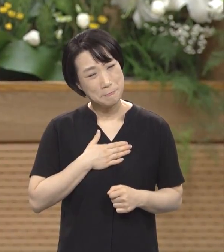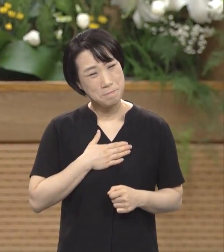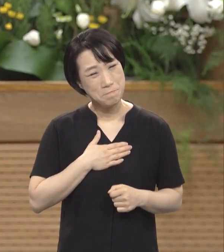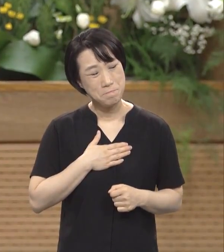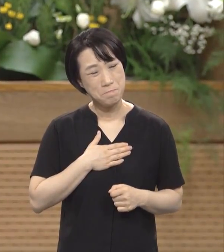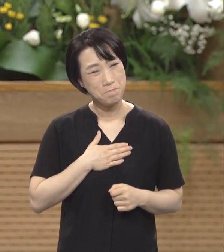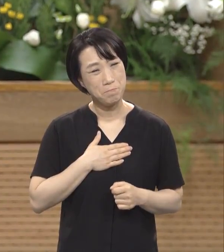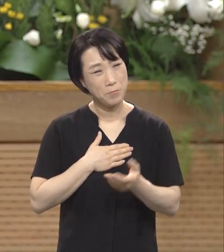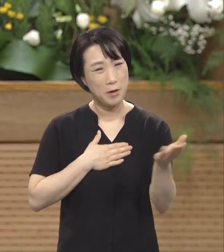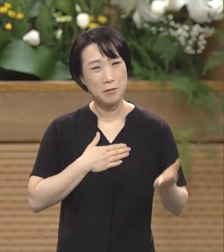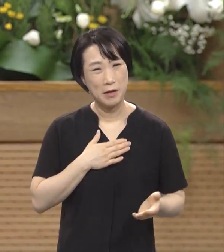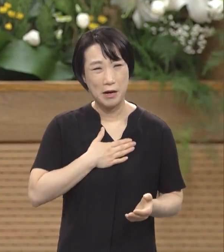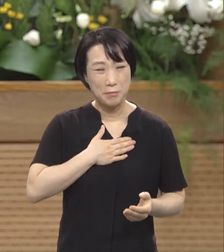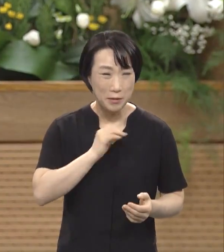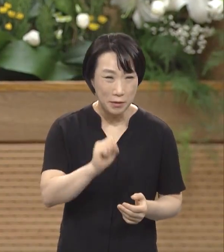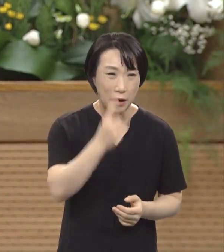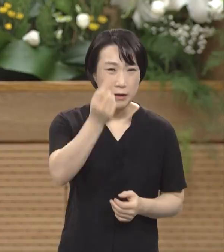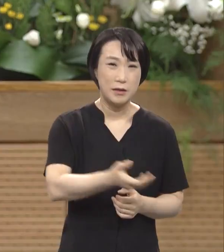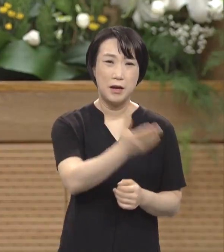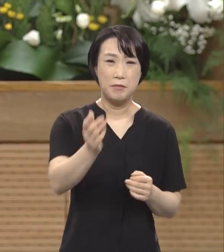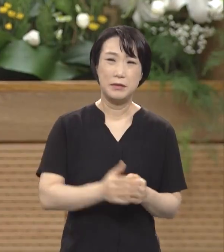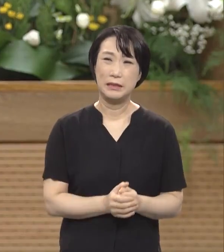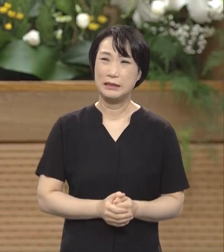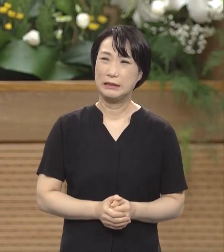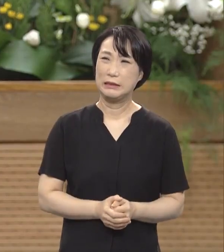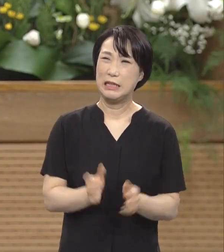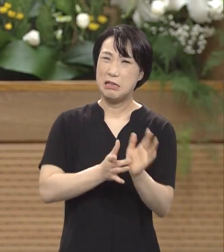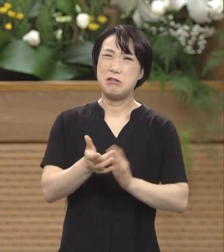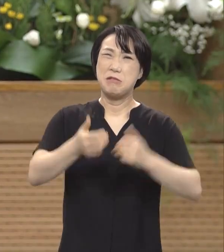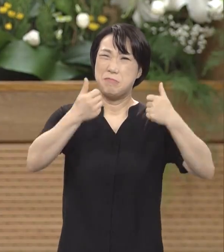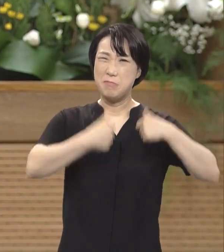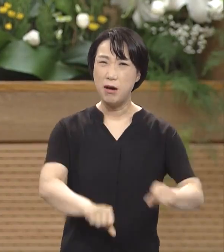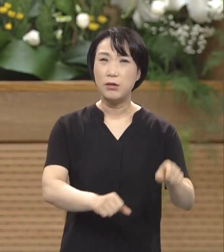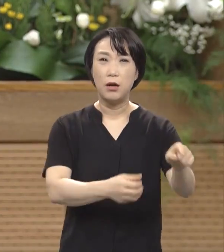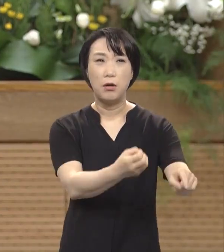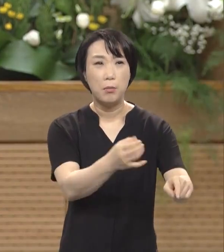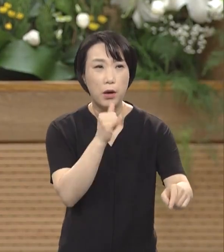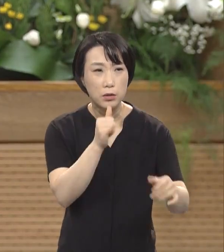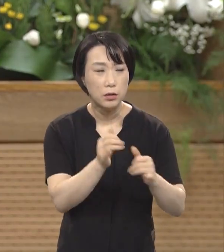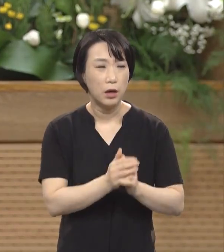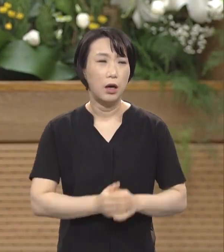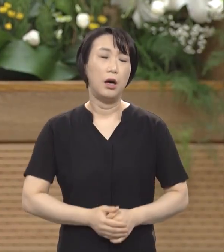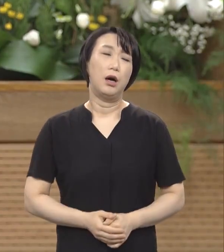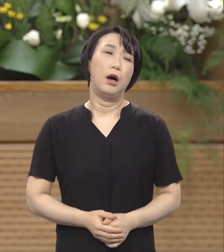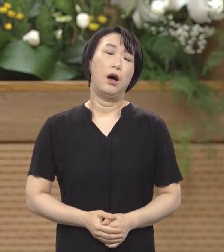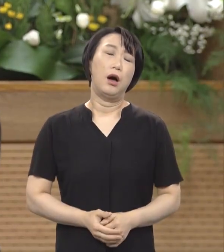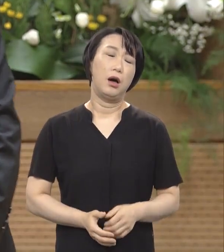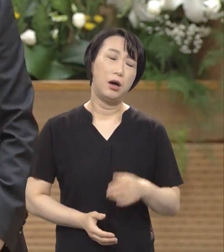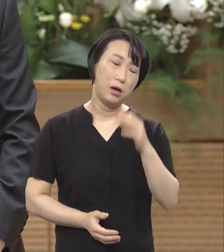극한 감정 때문에 아유 예수 그만 돋보려 하는 사람이라든지